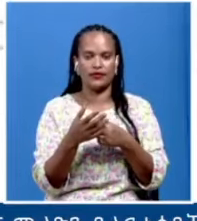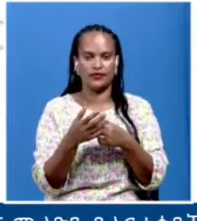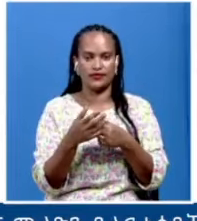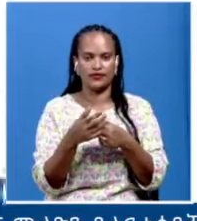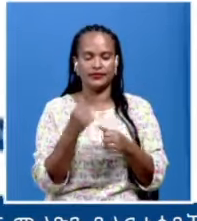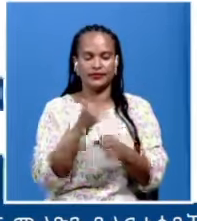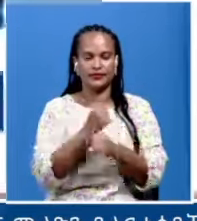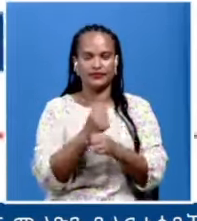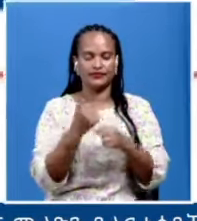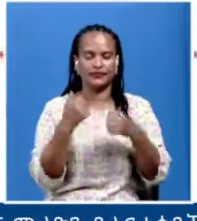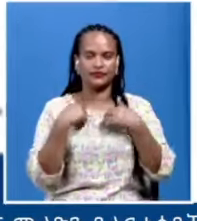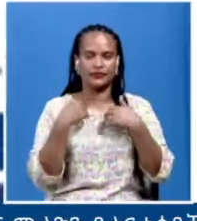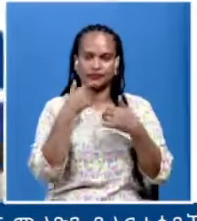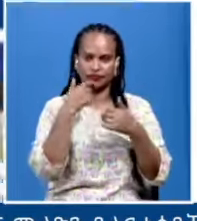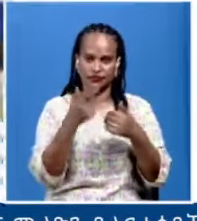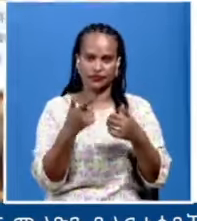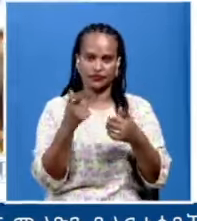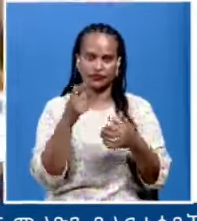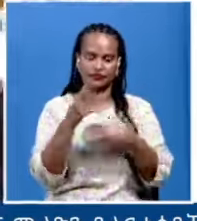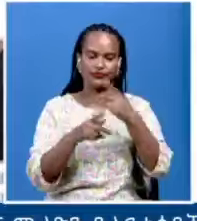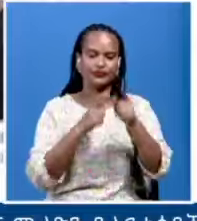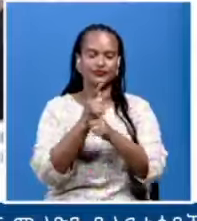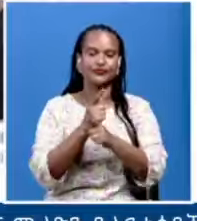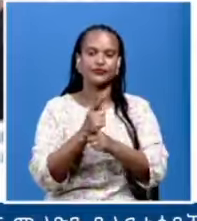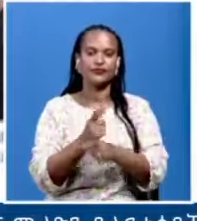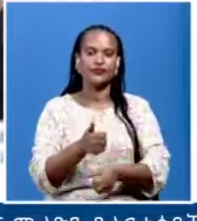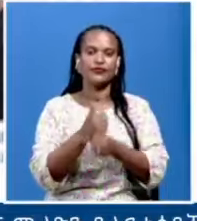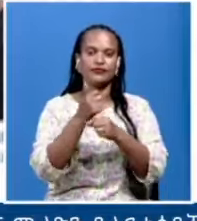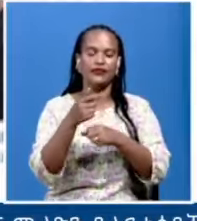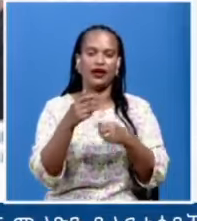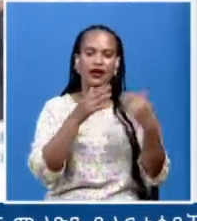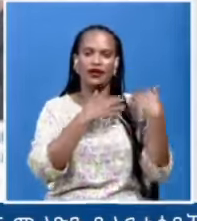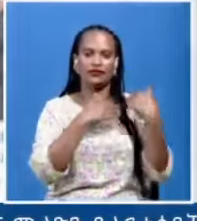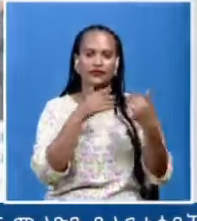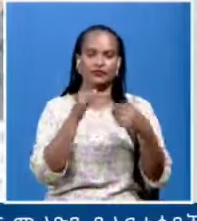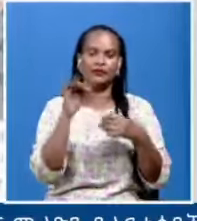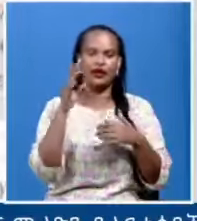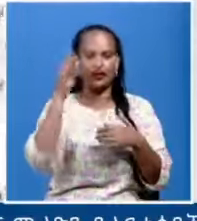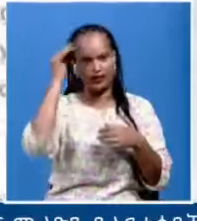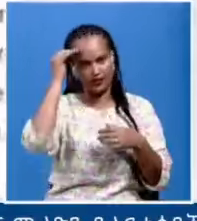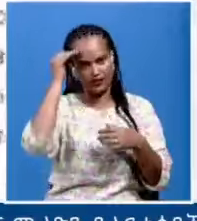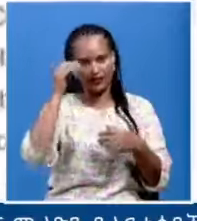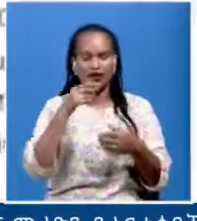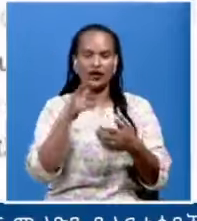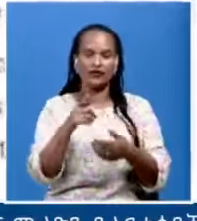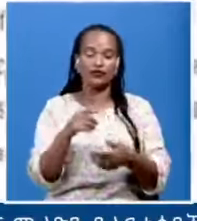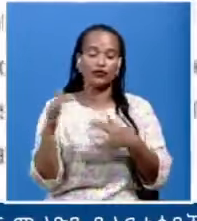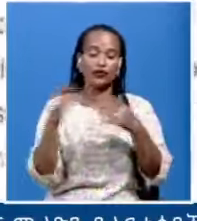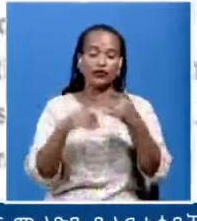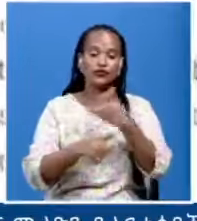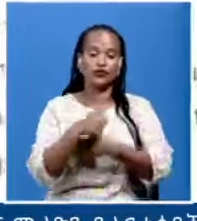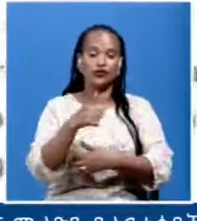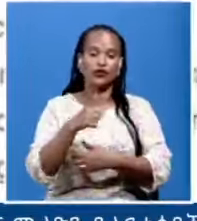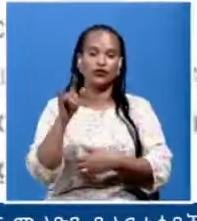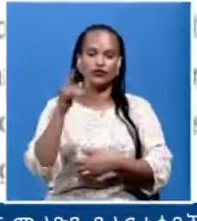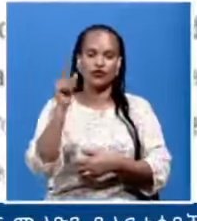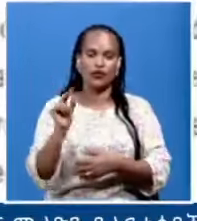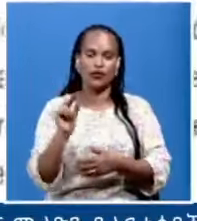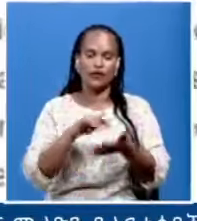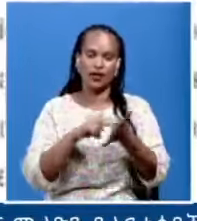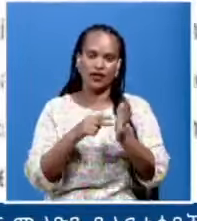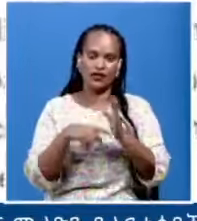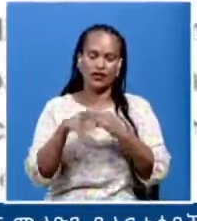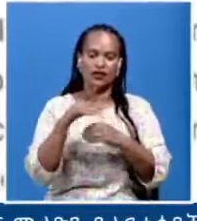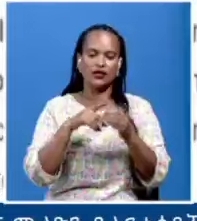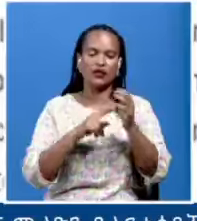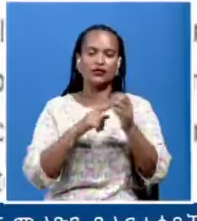ቀዳምነት ሂቡ ዝሰርሕ ዘሎ እዩ ዝበሉ ኣብ ግሎባል ፈንድ ሓላፊ ምሕደራ ሓገዝ ማርክ ኤዲንግተን ኣብተን ብኩናት ዝተሃሰያ ዞባታት ማለት እውን